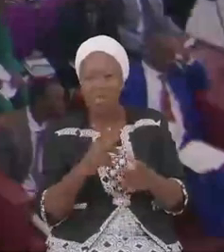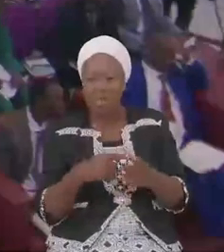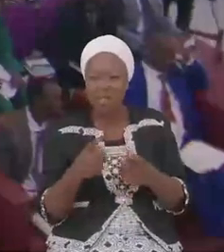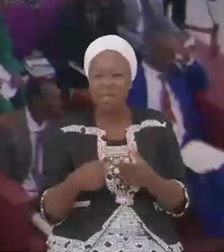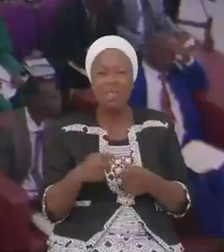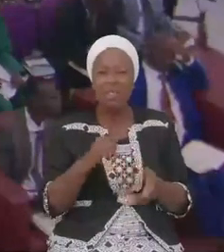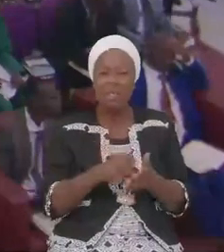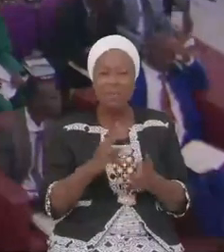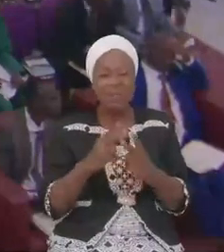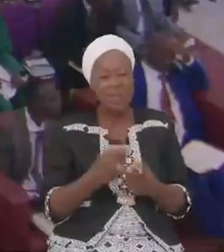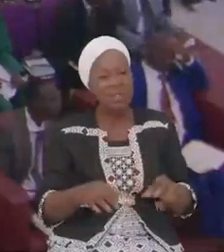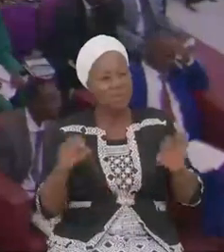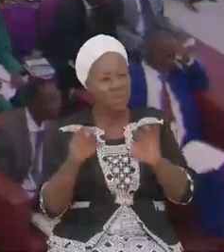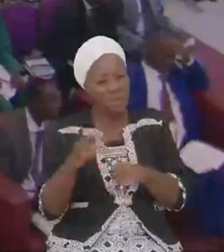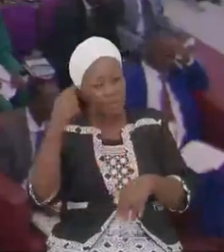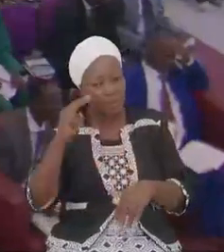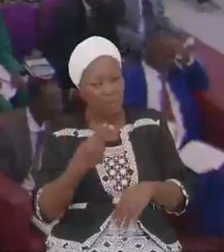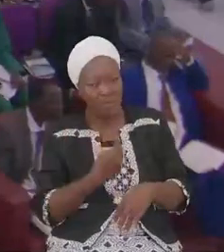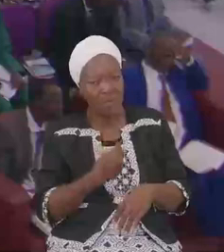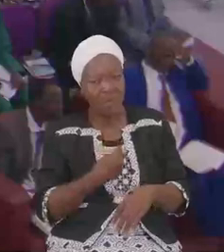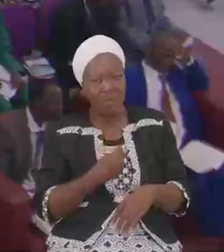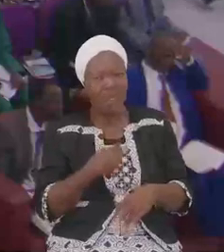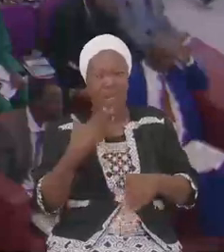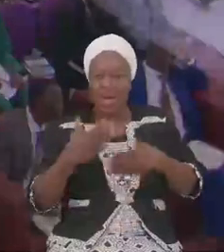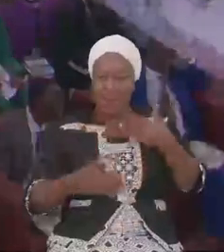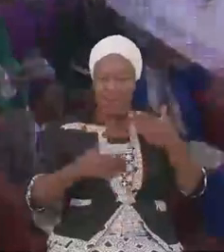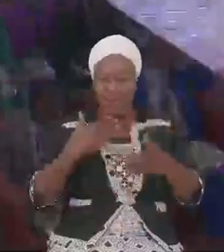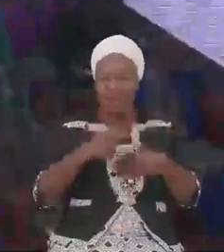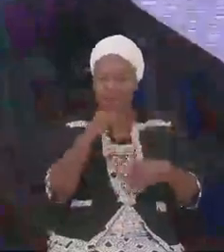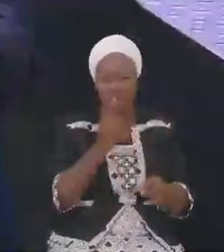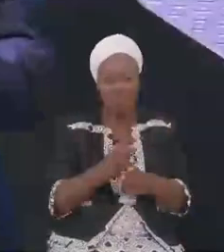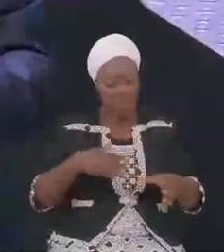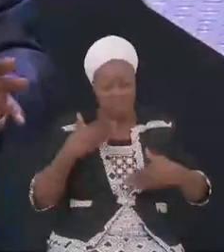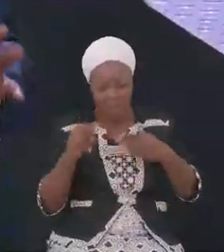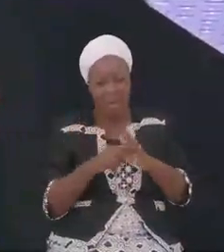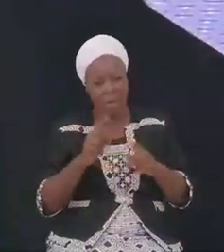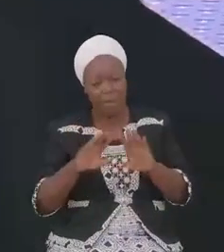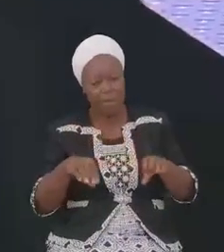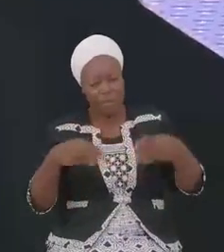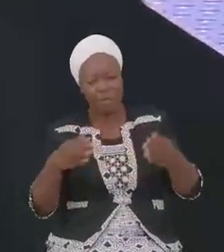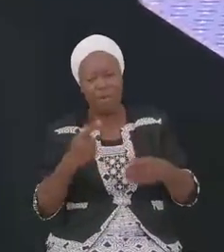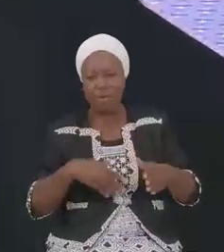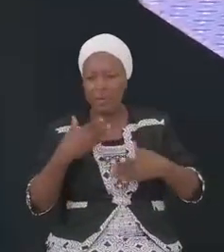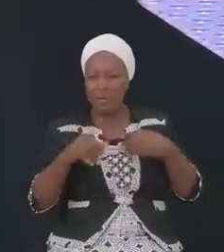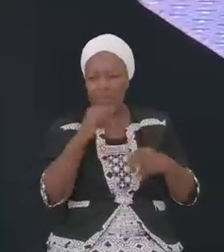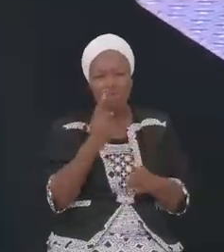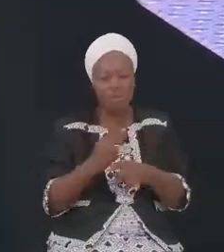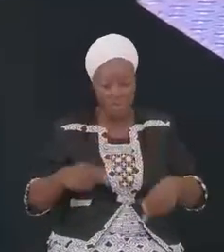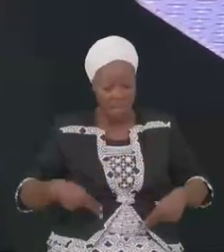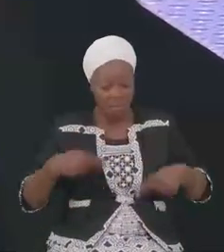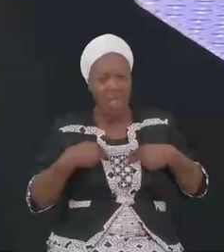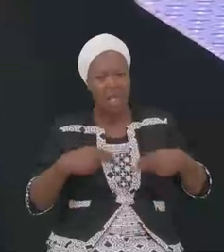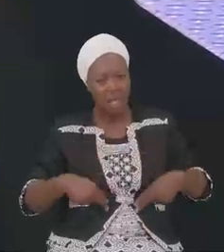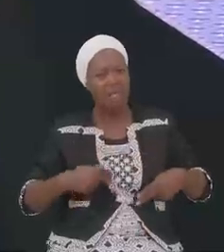provision du pain et du bain, mais il y a la provision du bonheur. Pas seulement la santé, c'est merveilleux. La santé